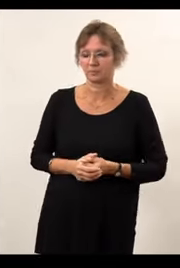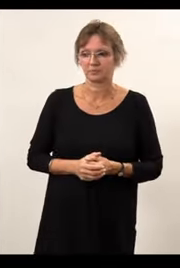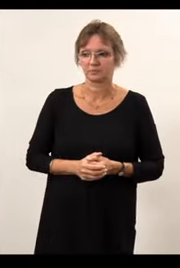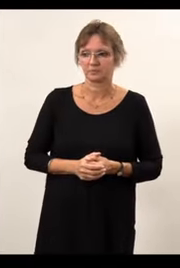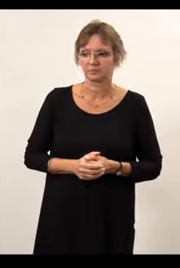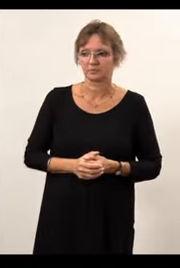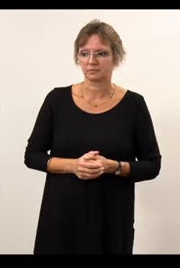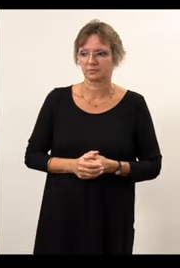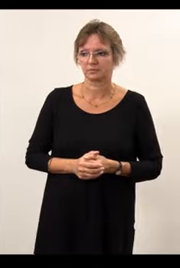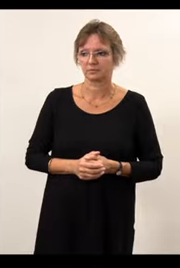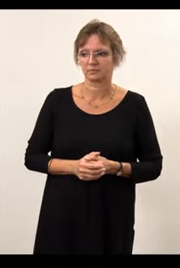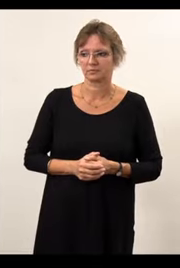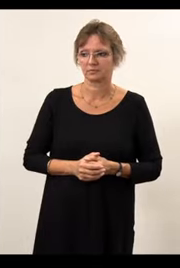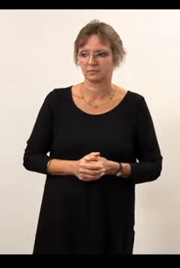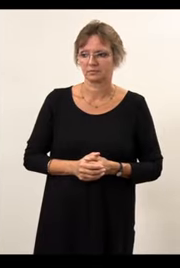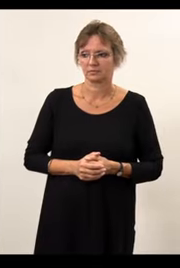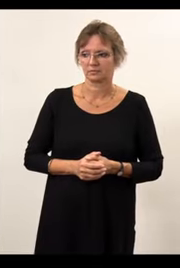moment-là.